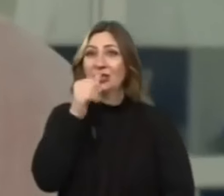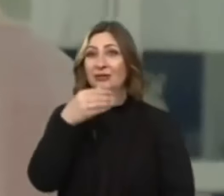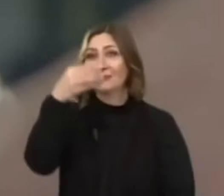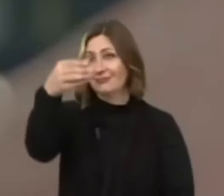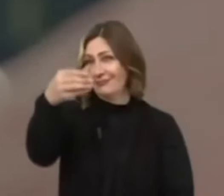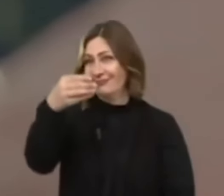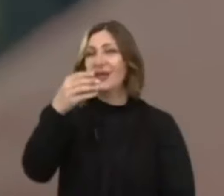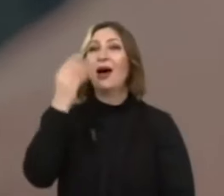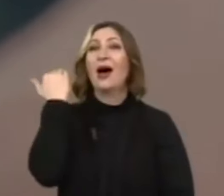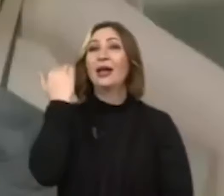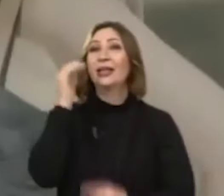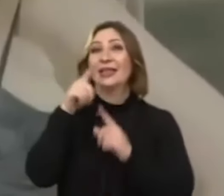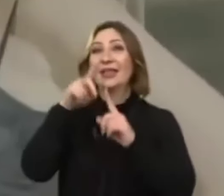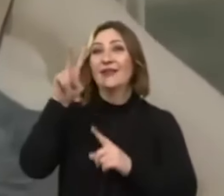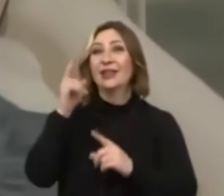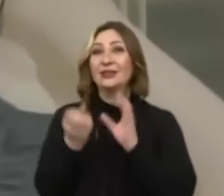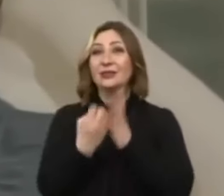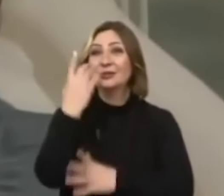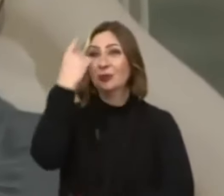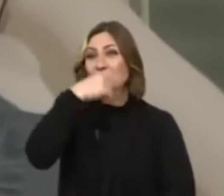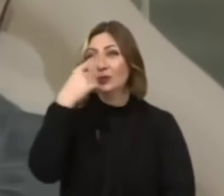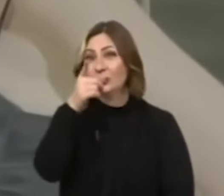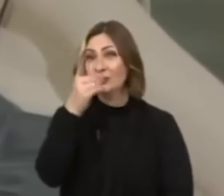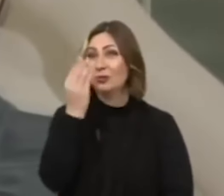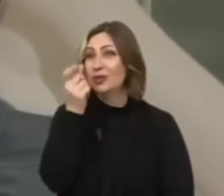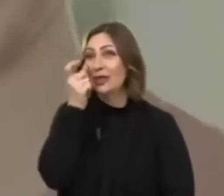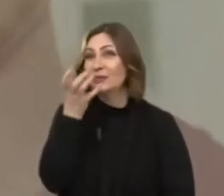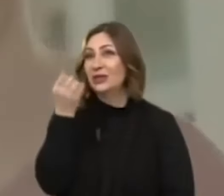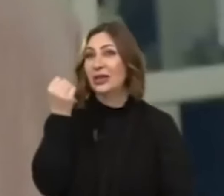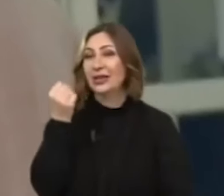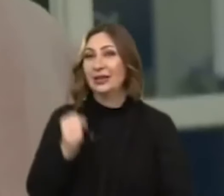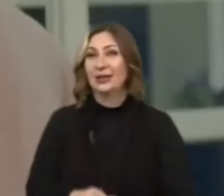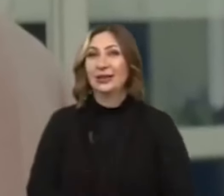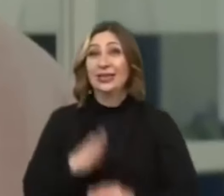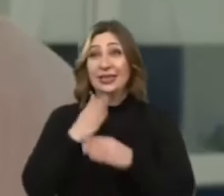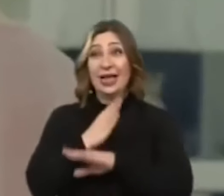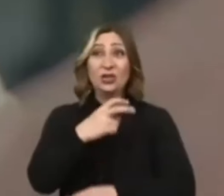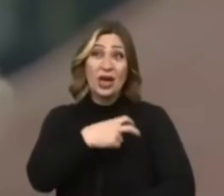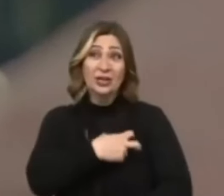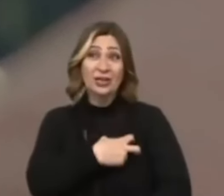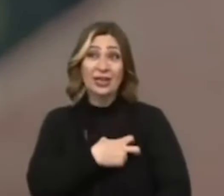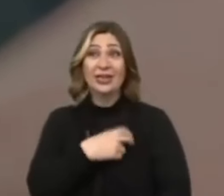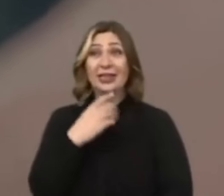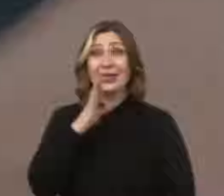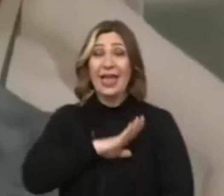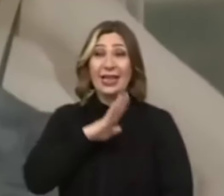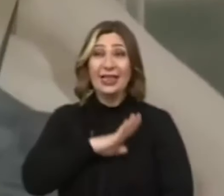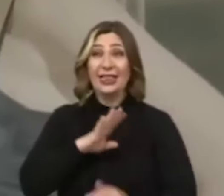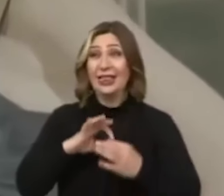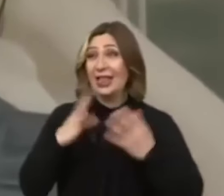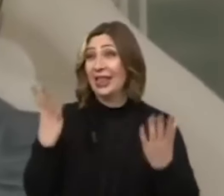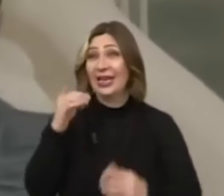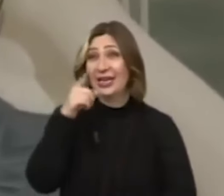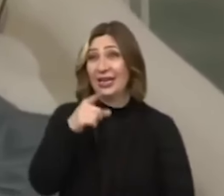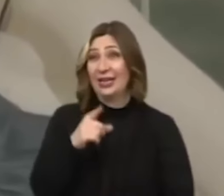ikram ederken arkadaki televizyonda beliren suret dikkatimizi çekti. Gerçek aşkla derdin nedir